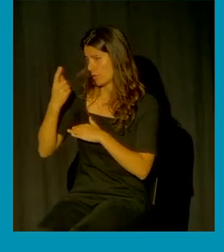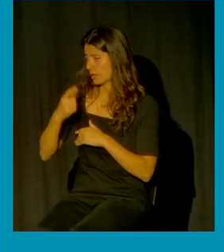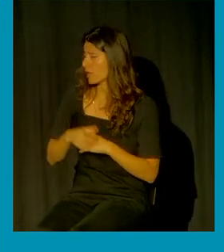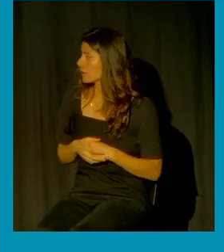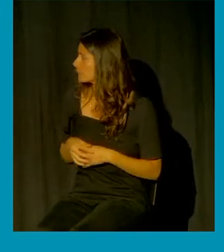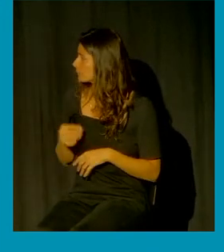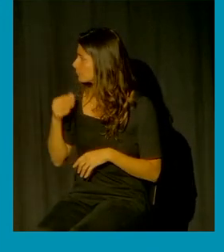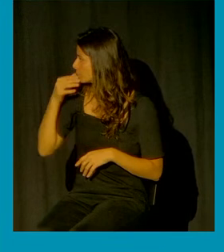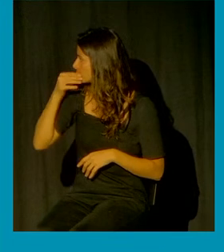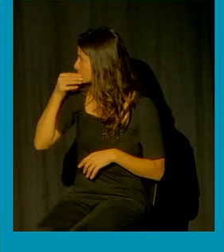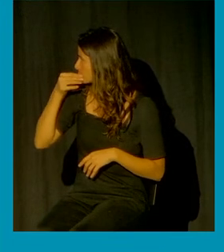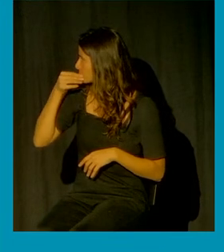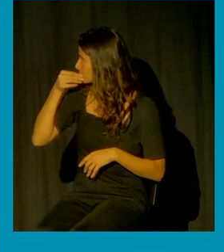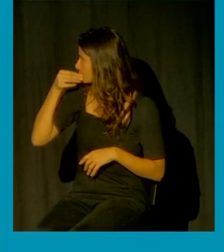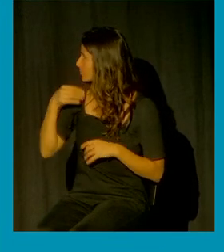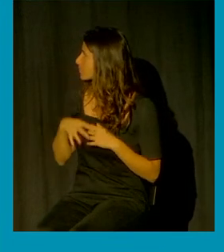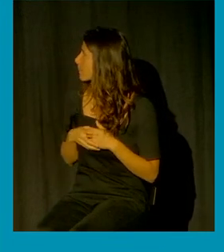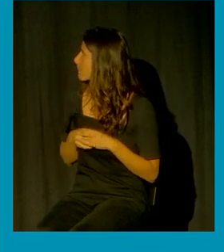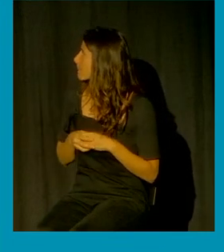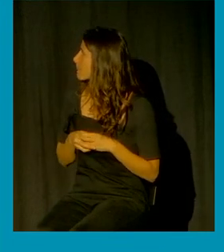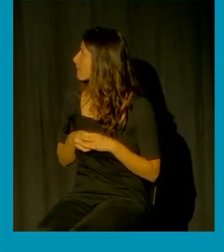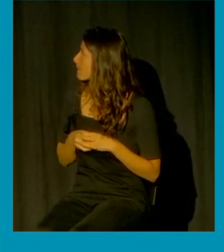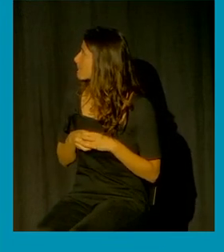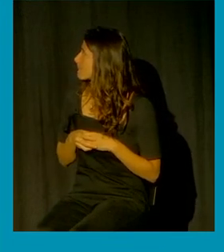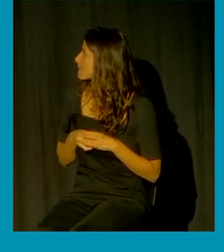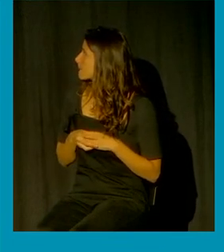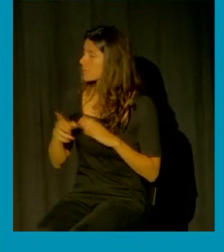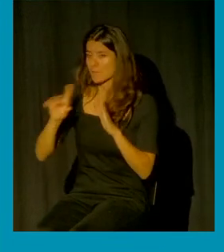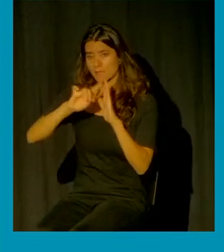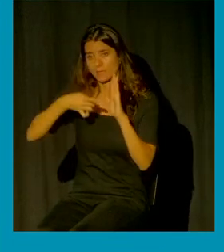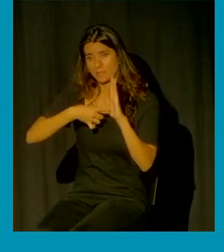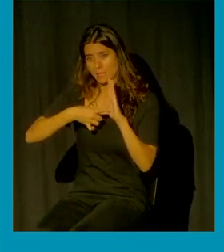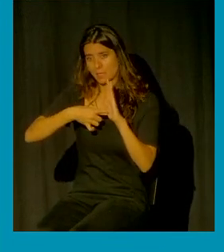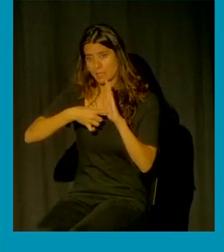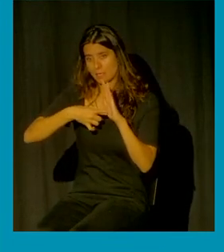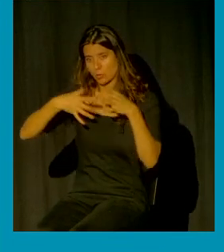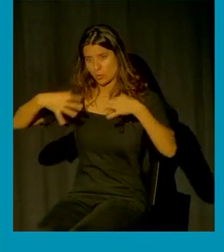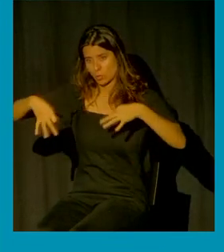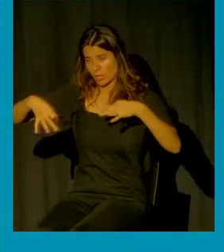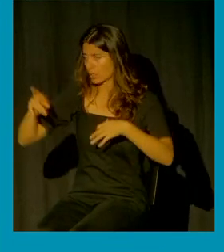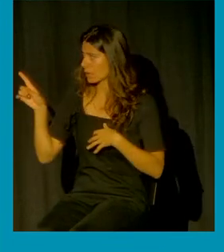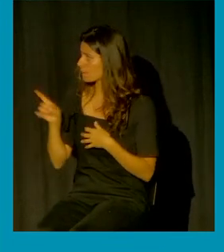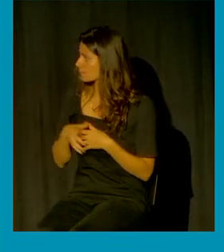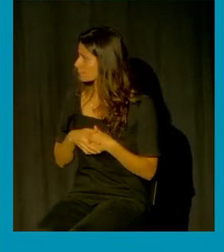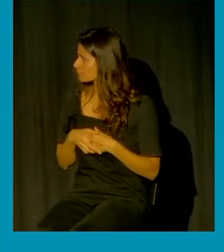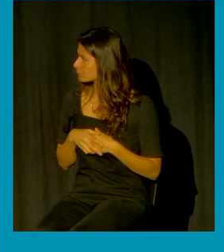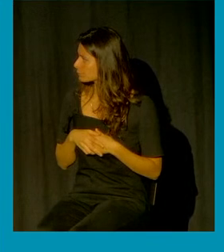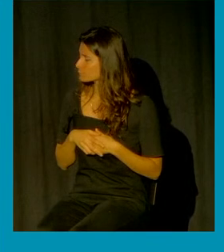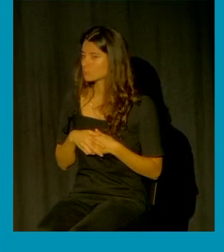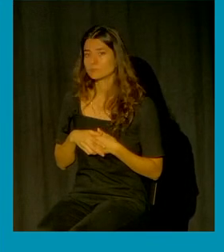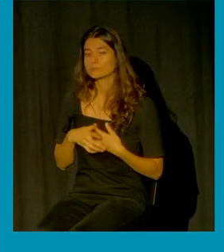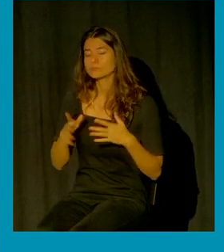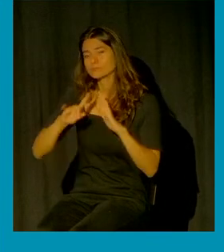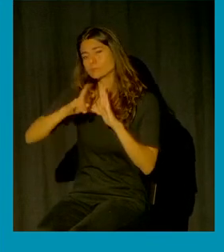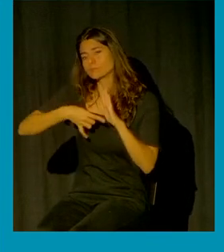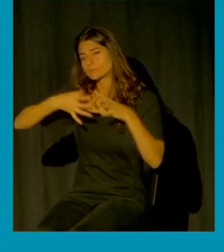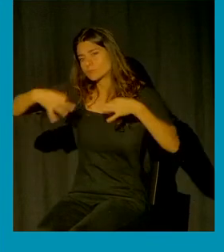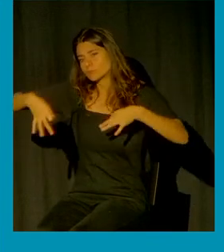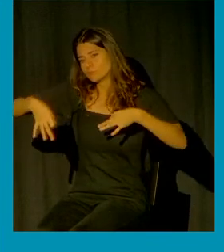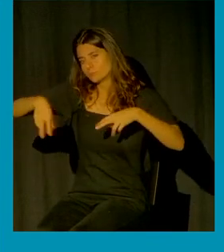me'n vaig en aquest cas a la llei orgànica veig que m deixat l'orgànica la menció a la llei del CSI sobre